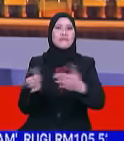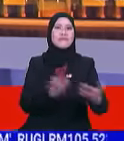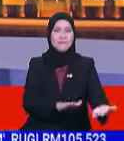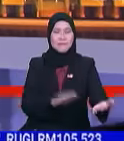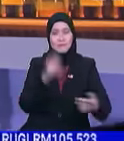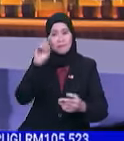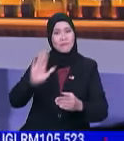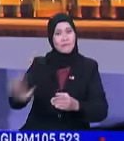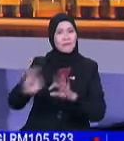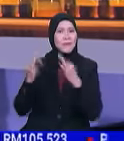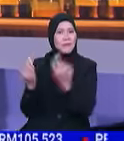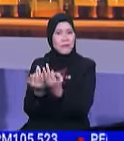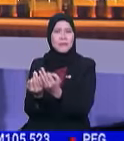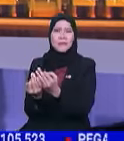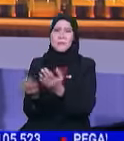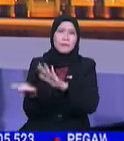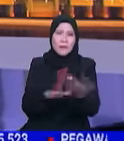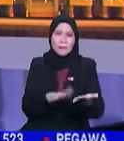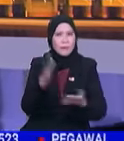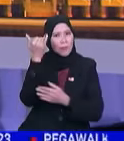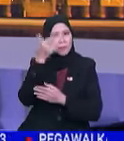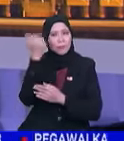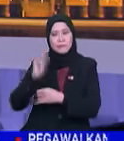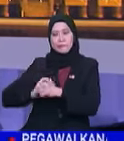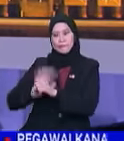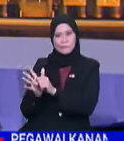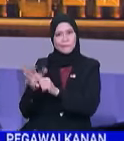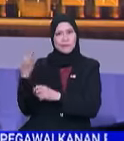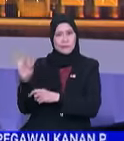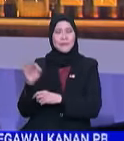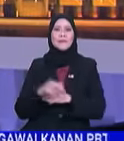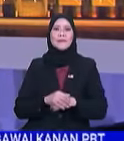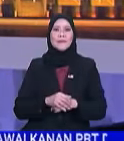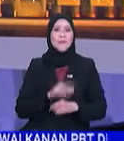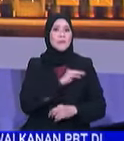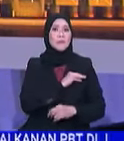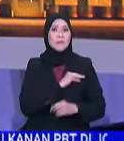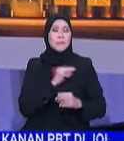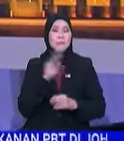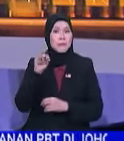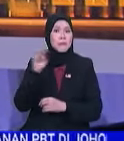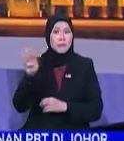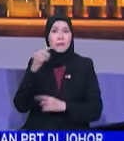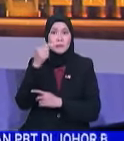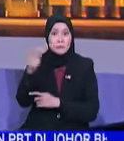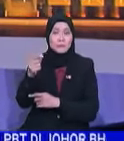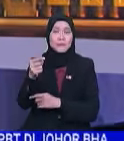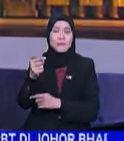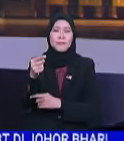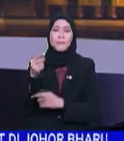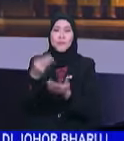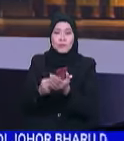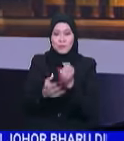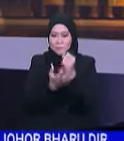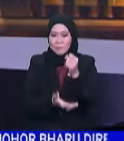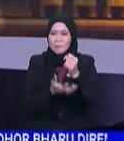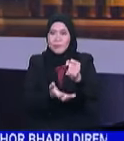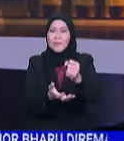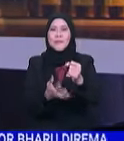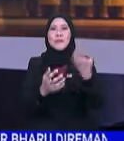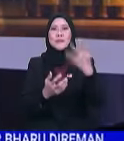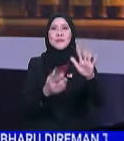mereka yang meninggal dunia akibat COVID-19. Menteri Besar Dato' Ahmad Yaakob memberitahu inisiatif berkenaan bermula 15